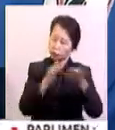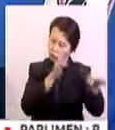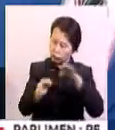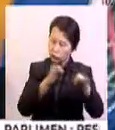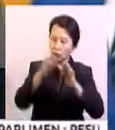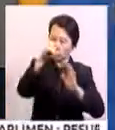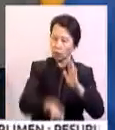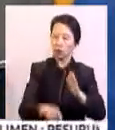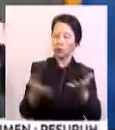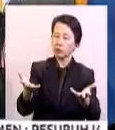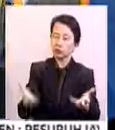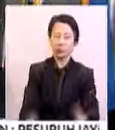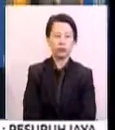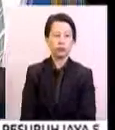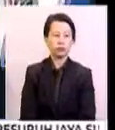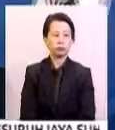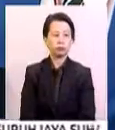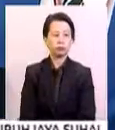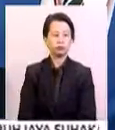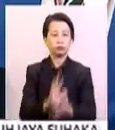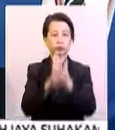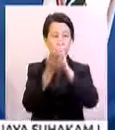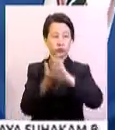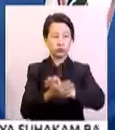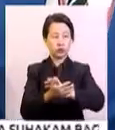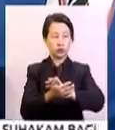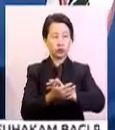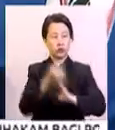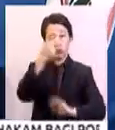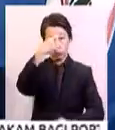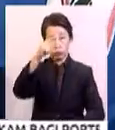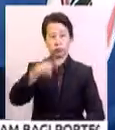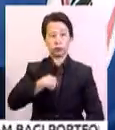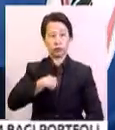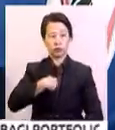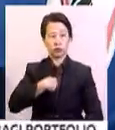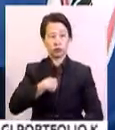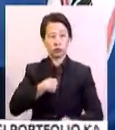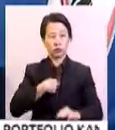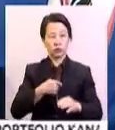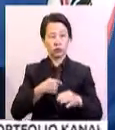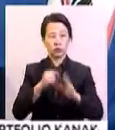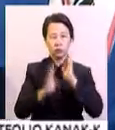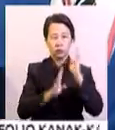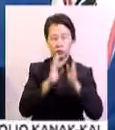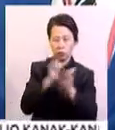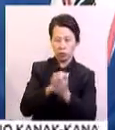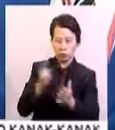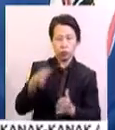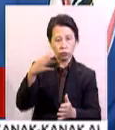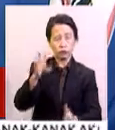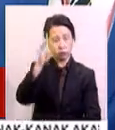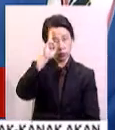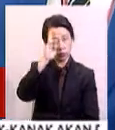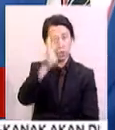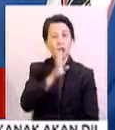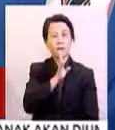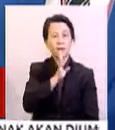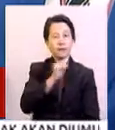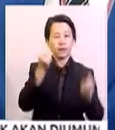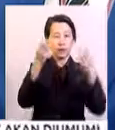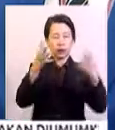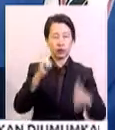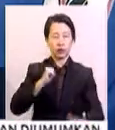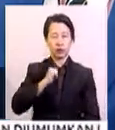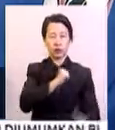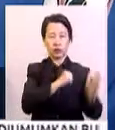lanjut. Jadi bagi saya dalam perkara ini seperti yang telah pun dinyatakan oleh ramai ahli-ahli